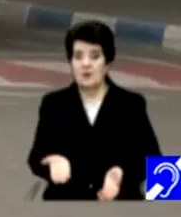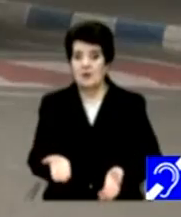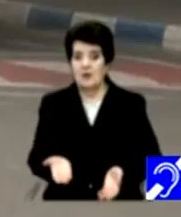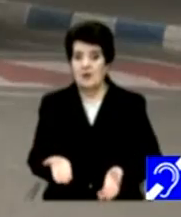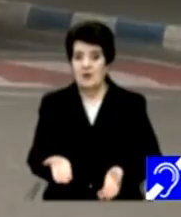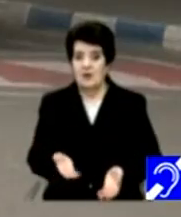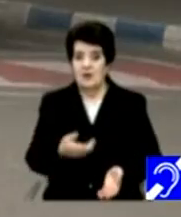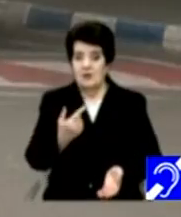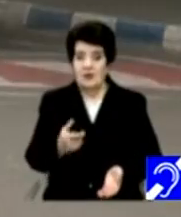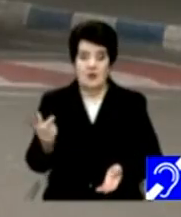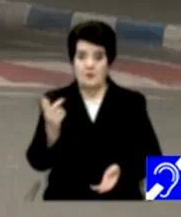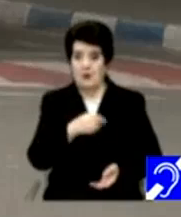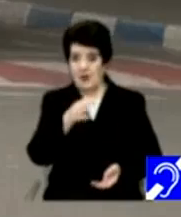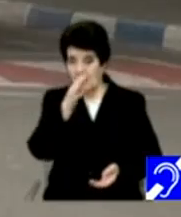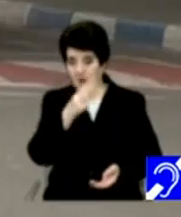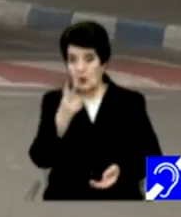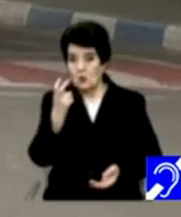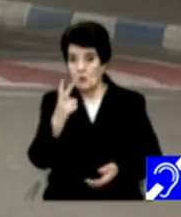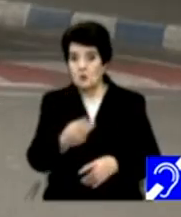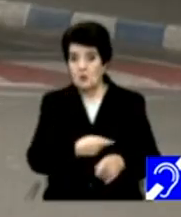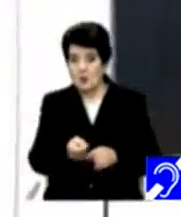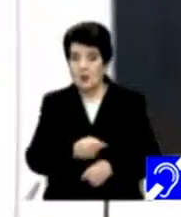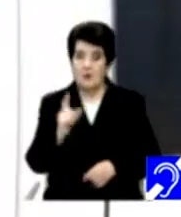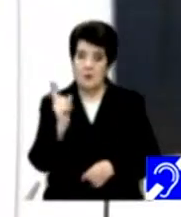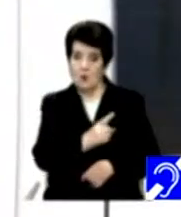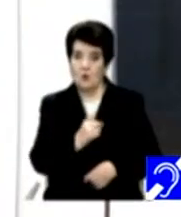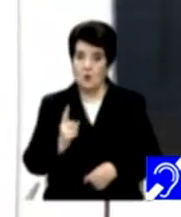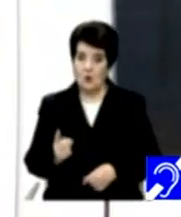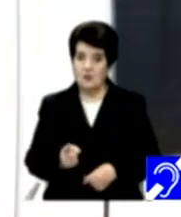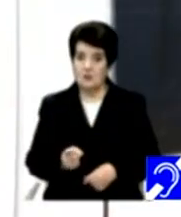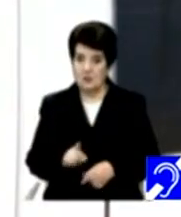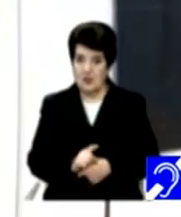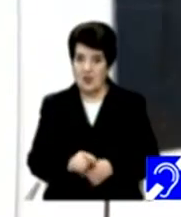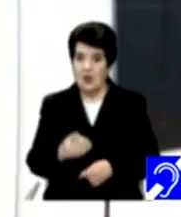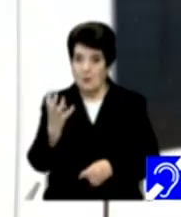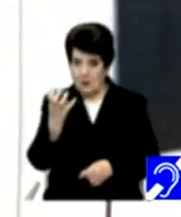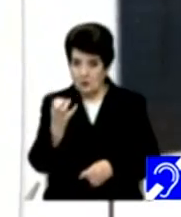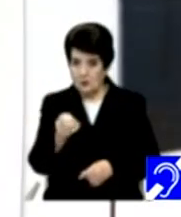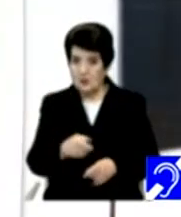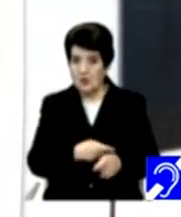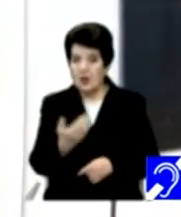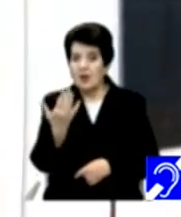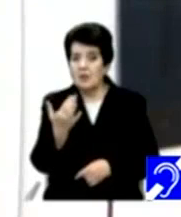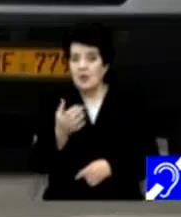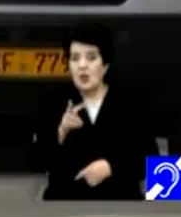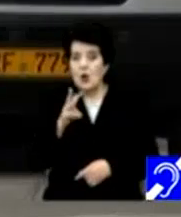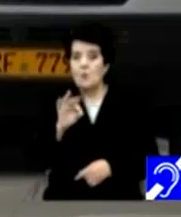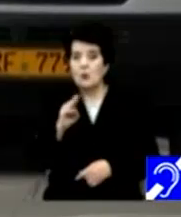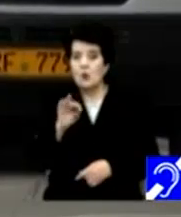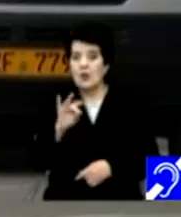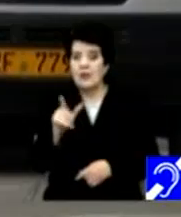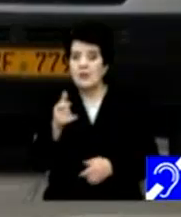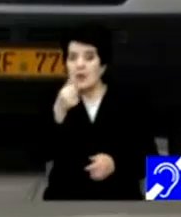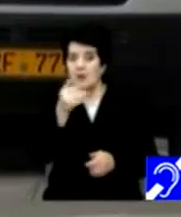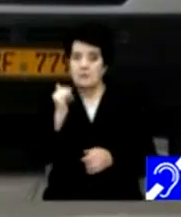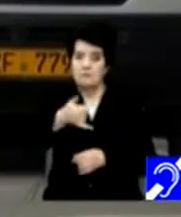la Glodeni, părvenim la Chișinău, avem aproape 200 de kilometri, acolo 200 încoace. Așa-i? 100 de kilometri. Și cât motorină trebuiește nouă? Hai să le punem toate